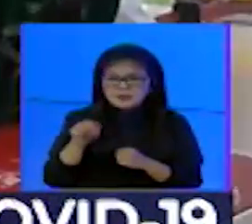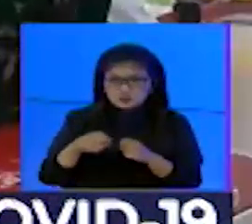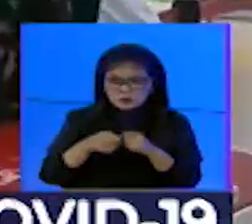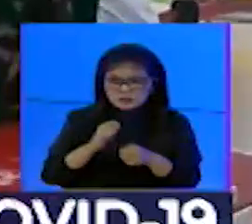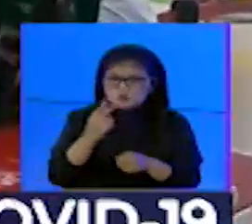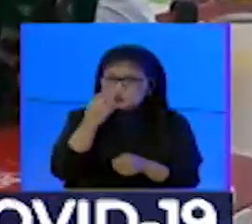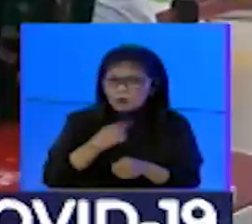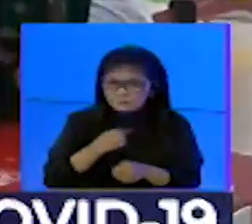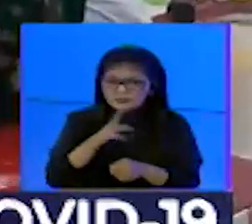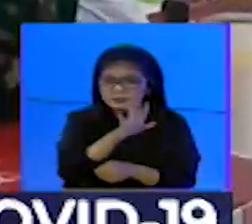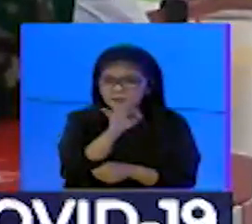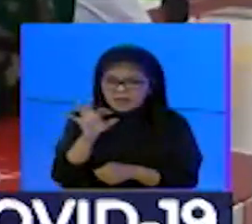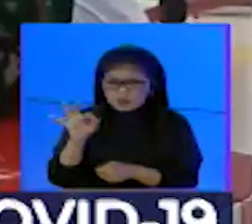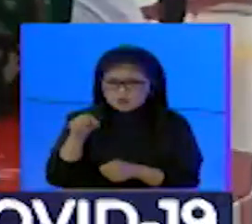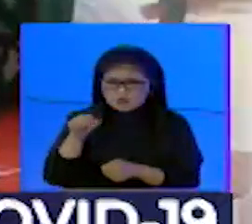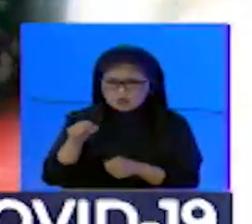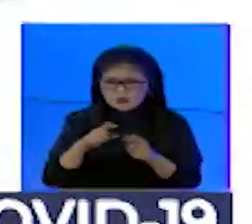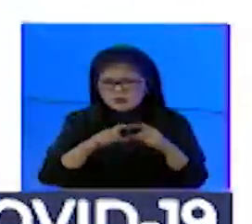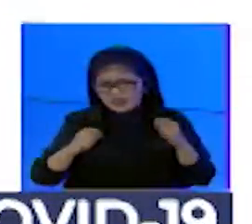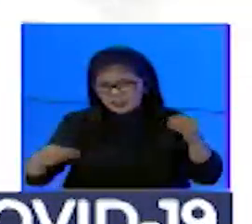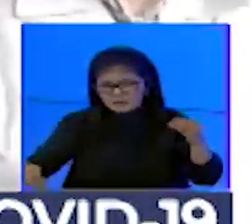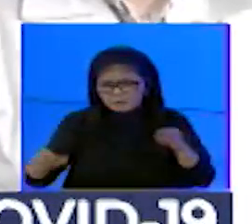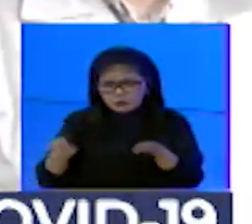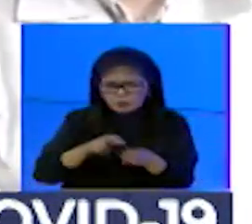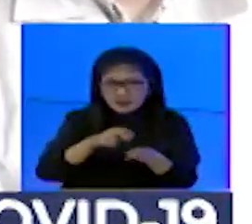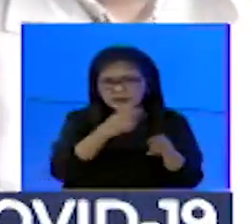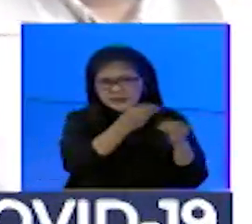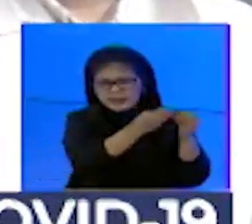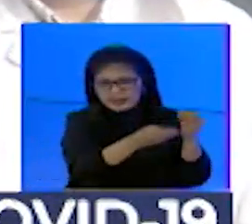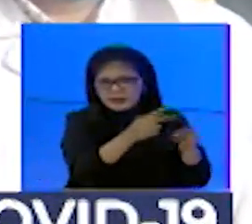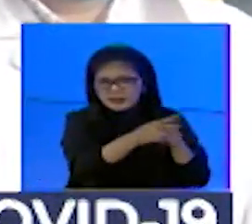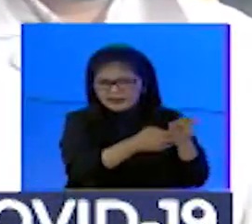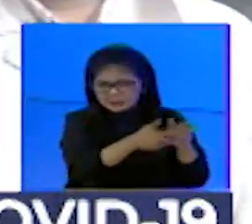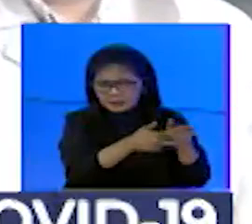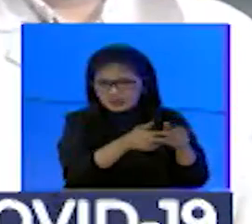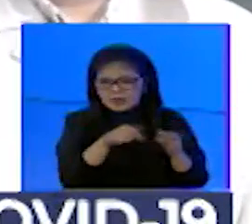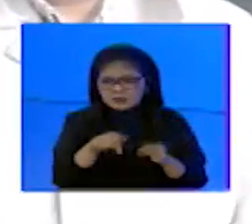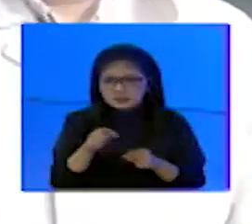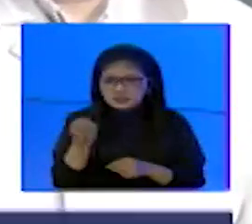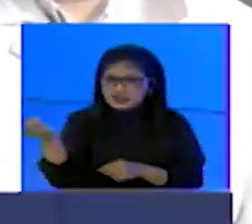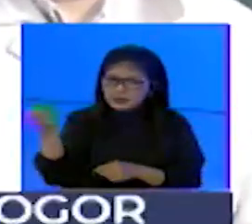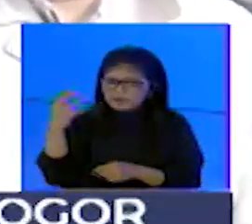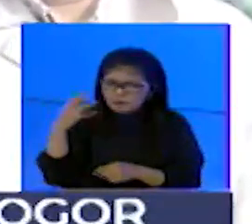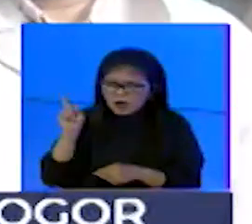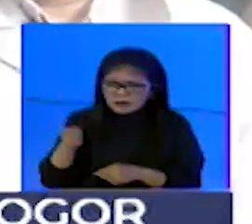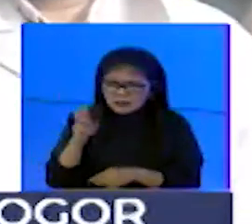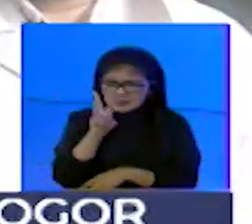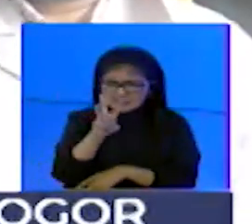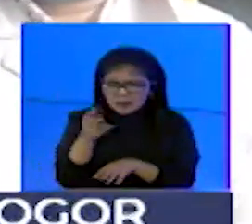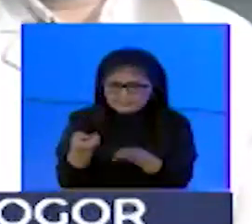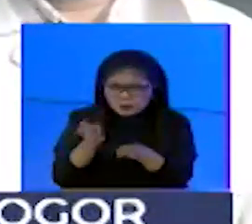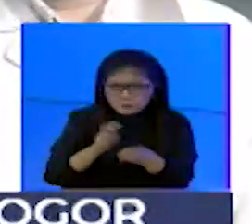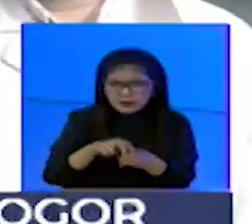penumpang dan kru komuter lain minggu lalu. Dapatkan informasi ada 3 penumpang